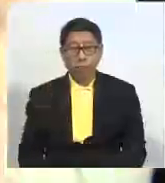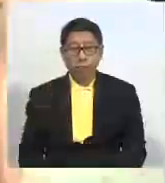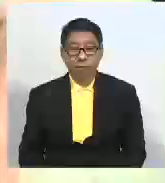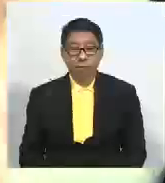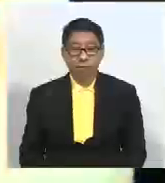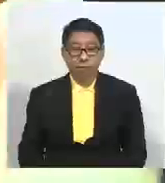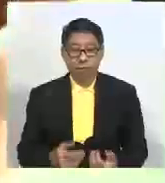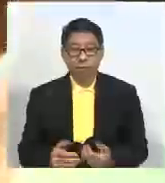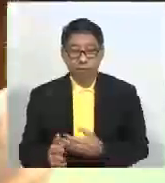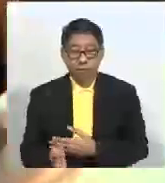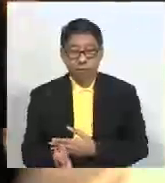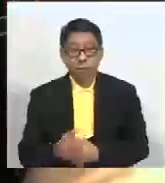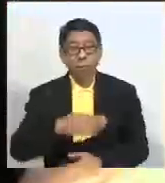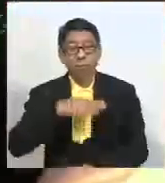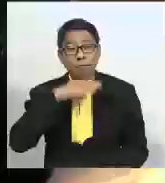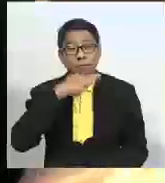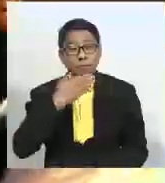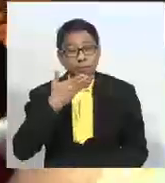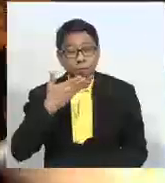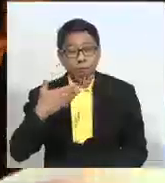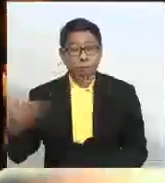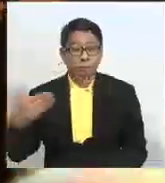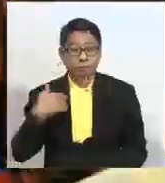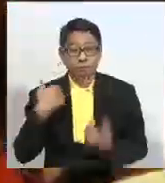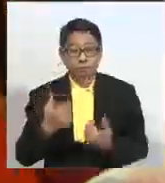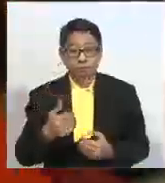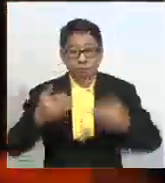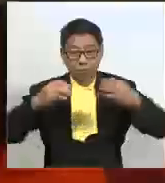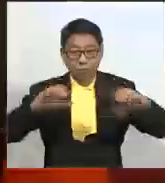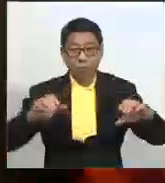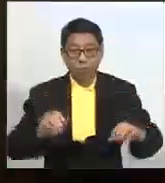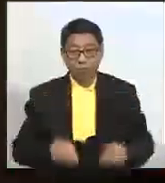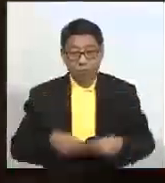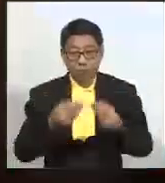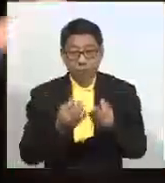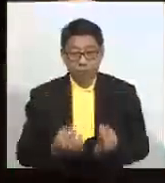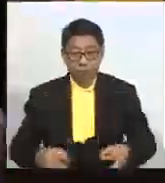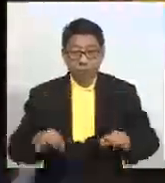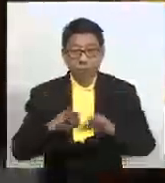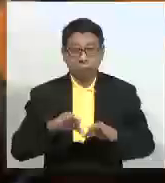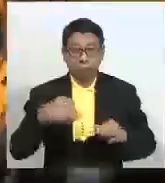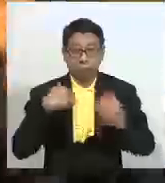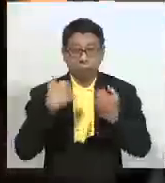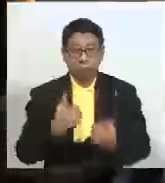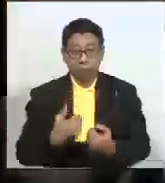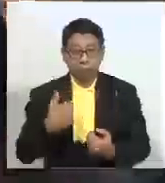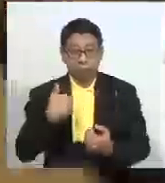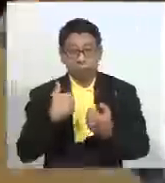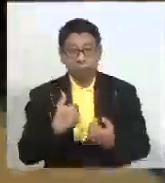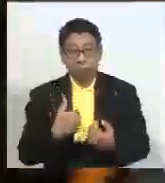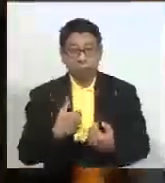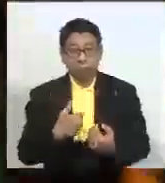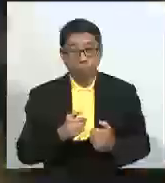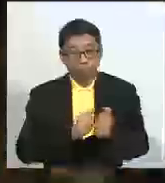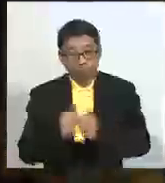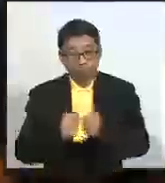าจะอิ่มมาถึงเช้าวันนี้เลยนะคะ ขณะเดียวกันค่ะรัฐบาลก็ให้ความสำคัญกับขีดความสามารถทางในด้าน